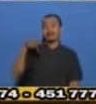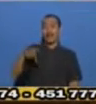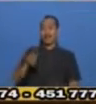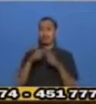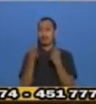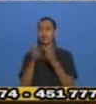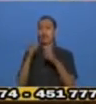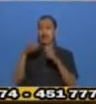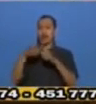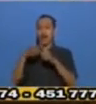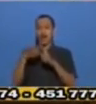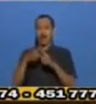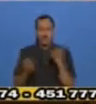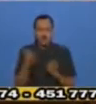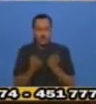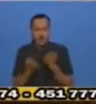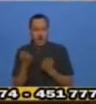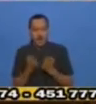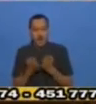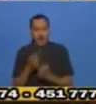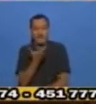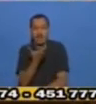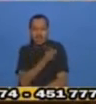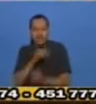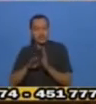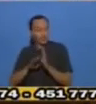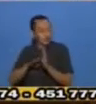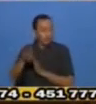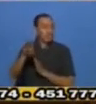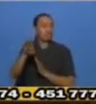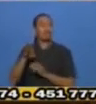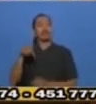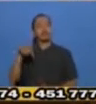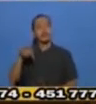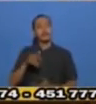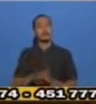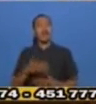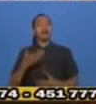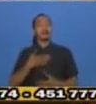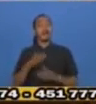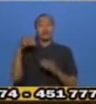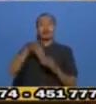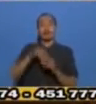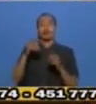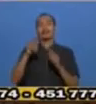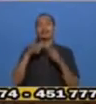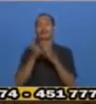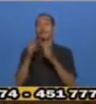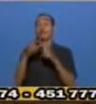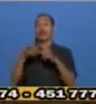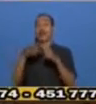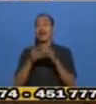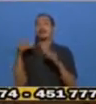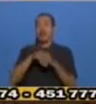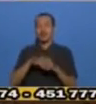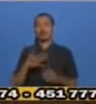vaksin bagi teman-teman disabilitas. Saya termasuk diikutkan di situ, sehingga ketika kita bicara soal